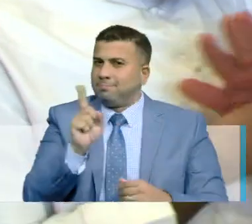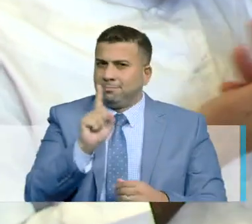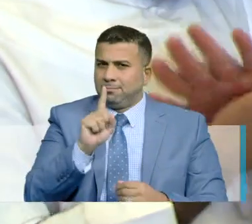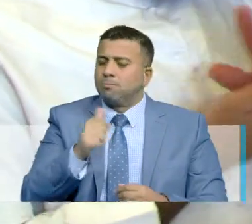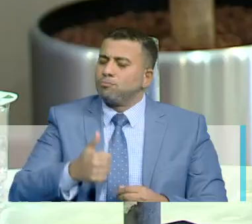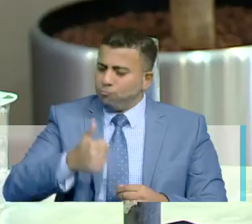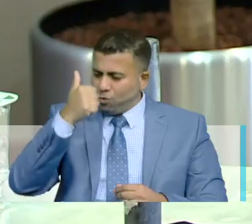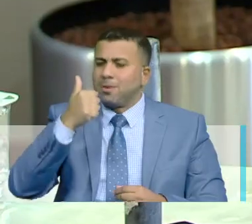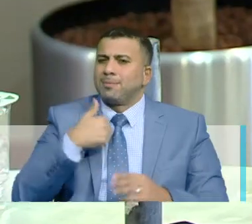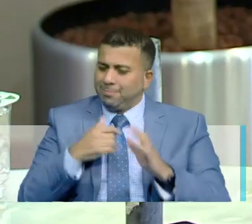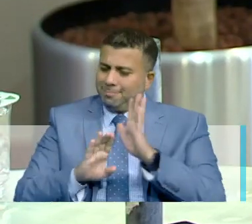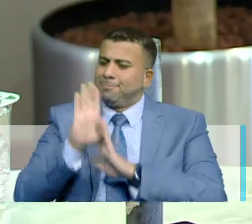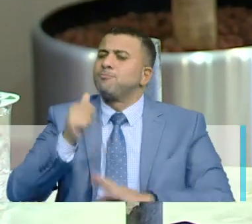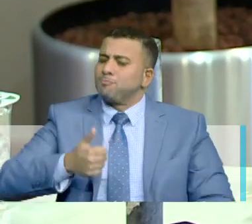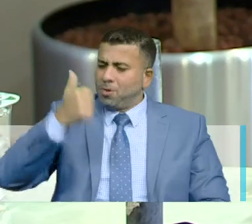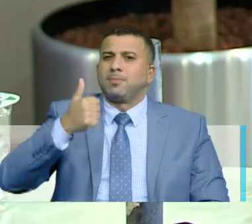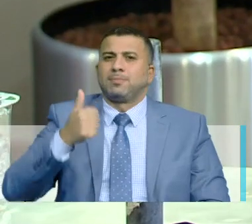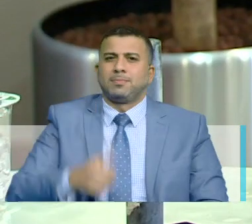والتغلب عليها